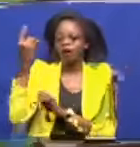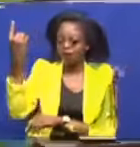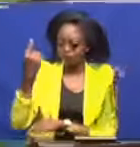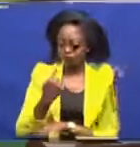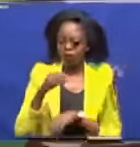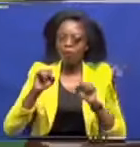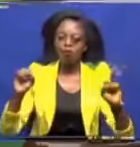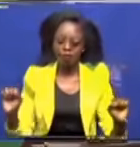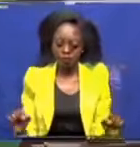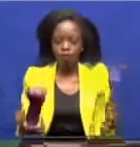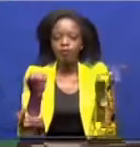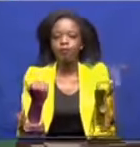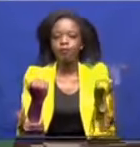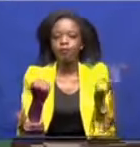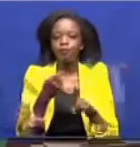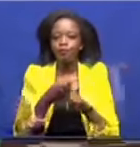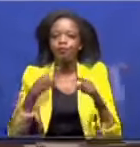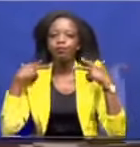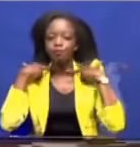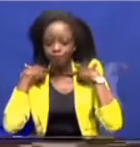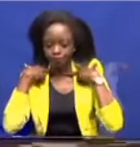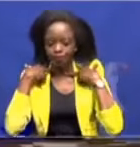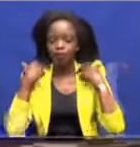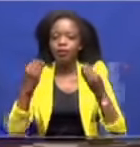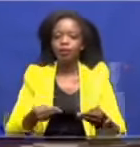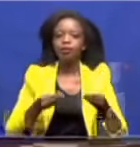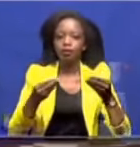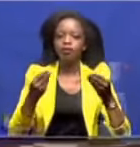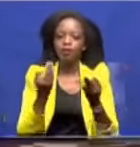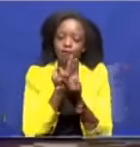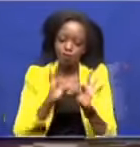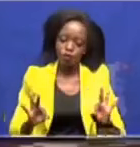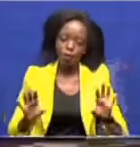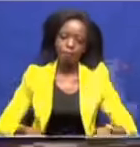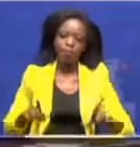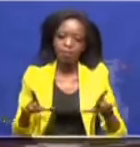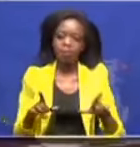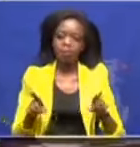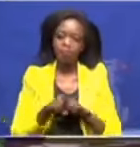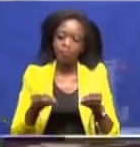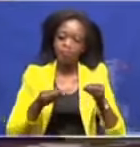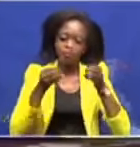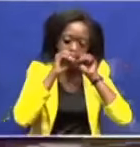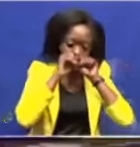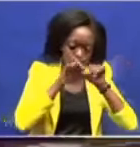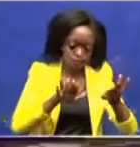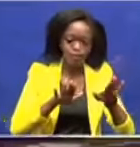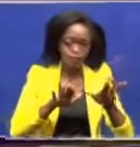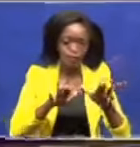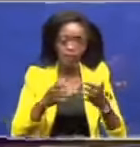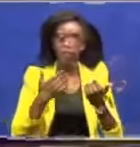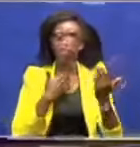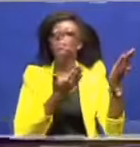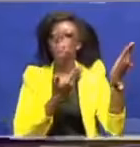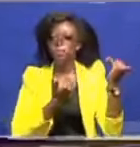atakayewaondoa katika hali ya utumwa na kuwaweka katika hali ya uhuru, na kuwaletea baraka na karama